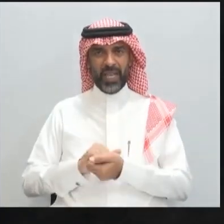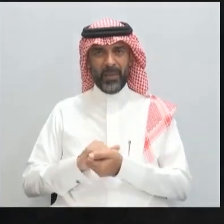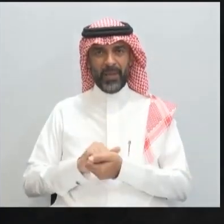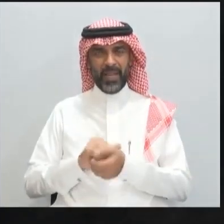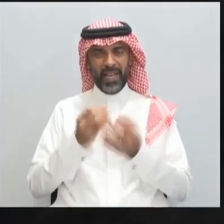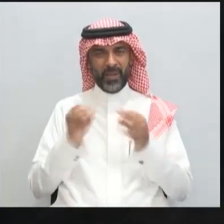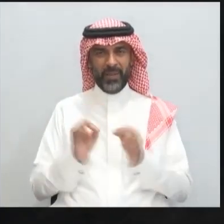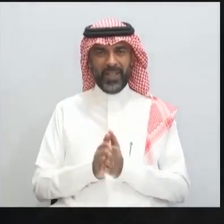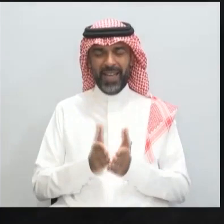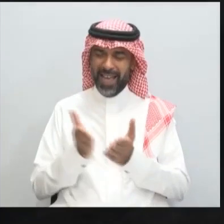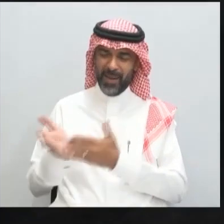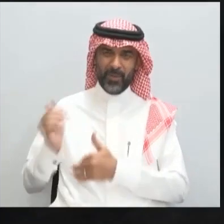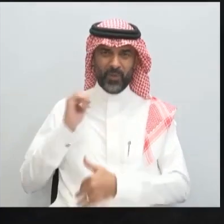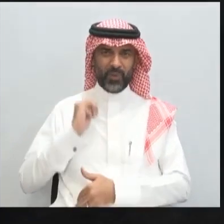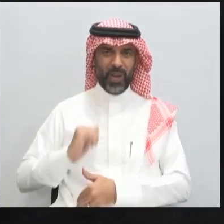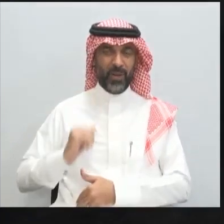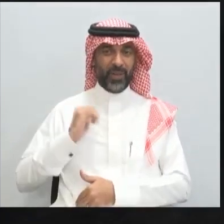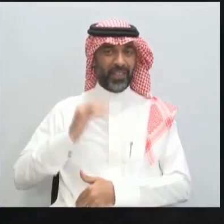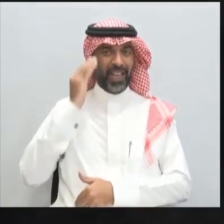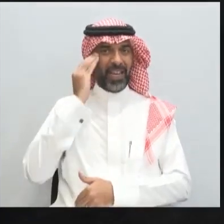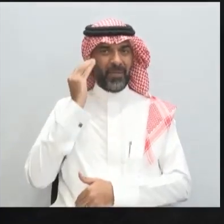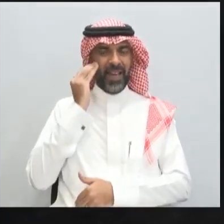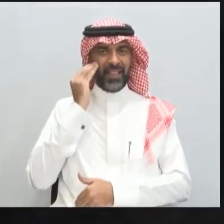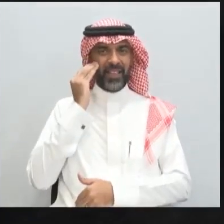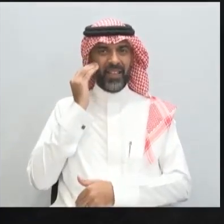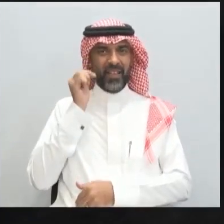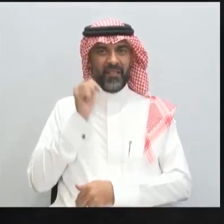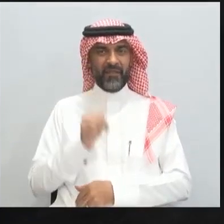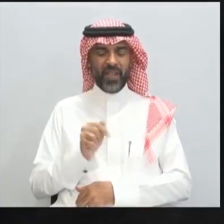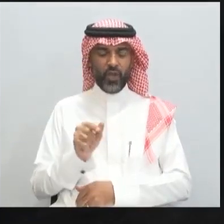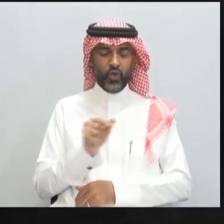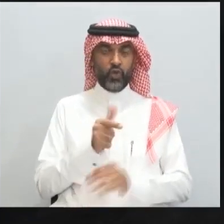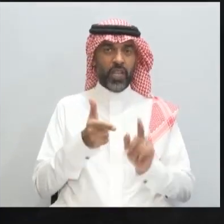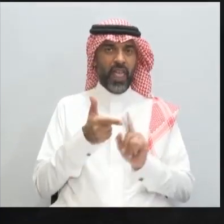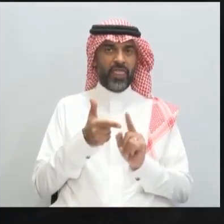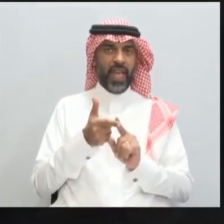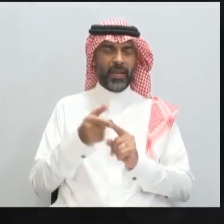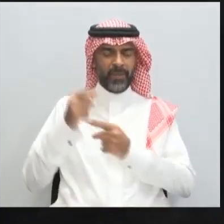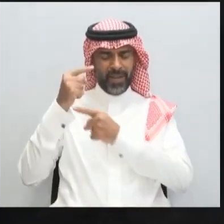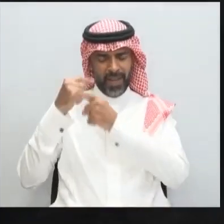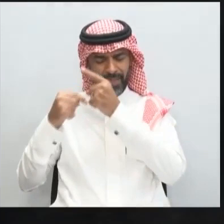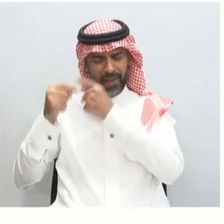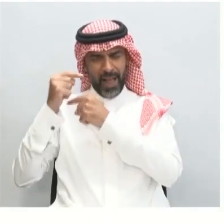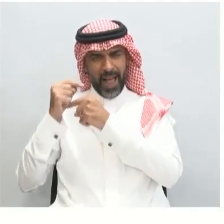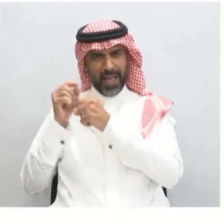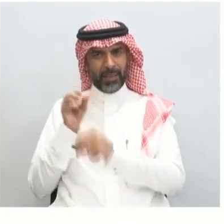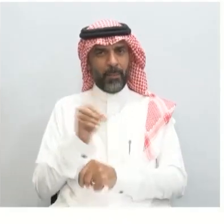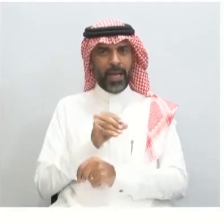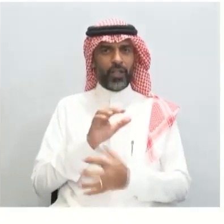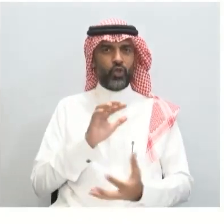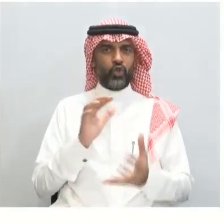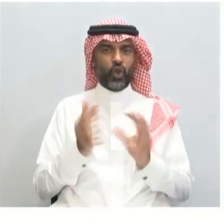وصحبه اجمعين اهلا بكم ابنائي وبناتي الطلاب في الجزء الثاني من اثراءات ماده